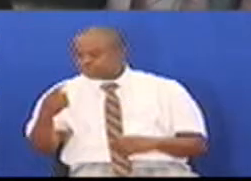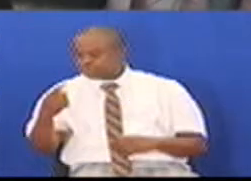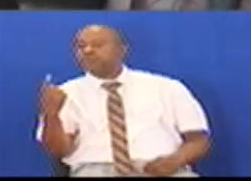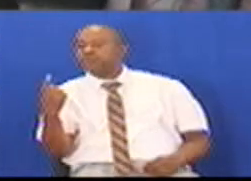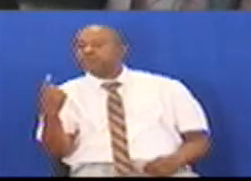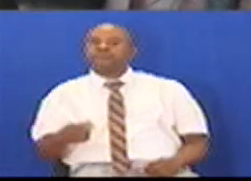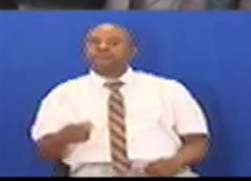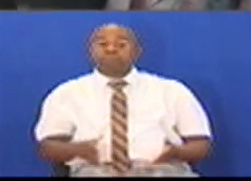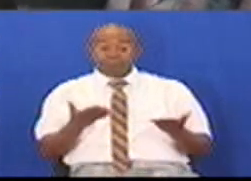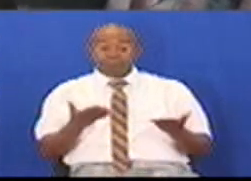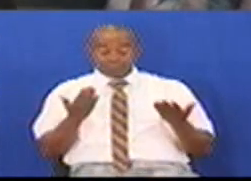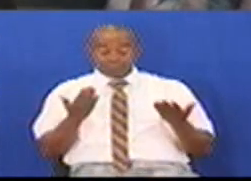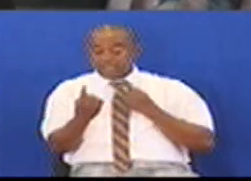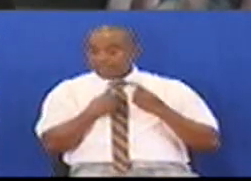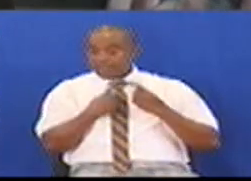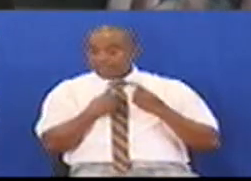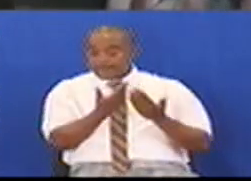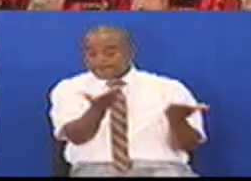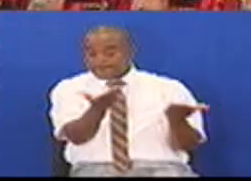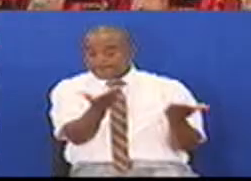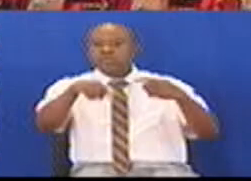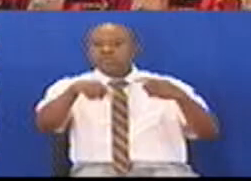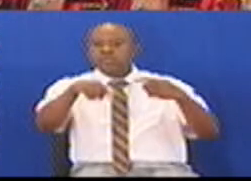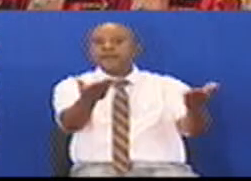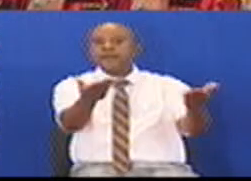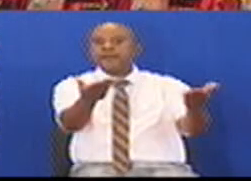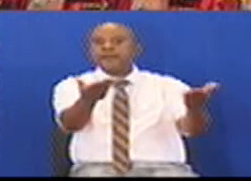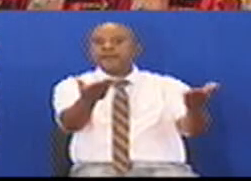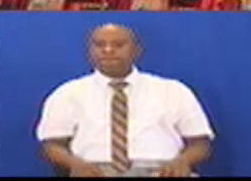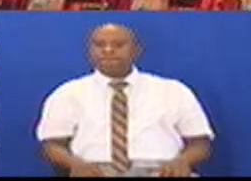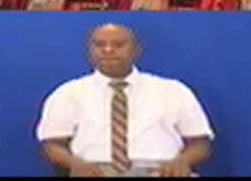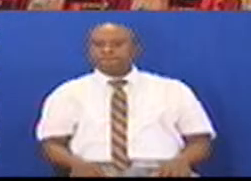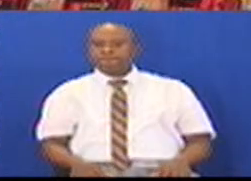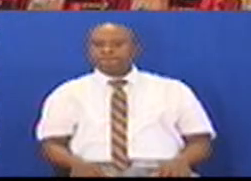2020-2021. Majadiliano yanaendelea.